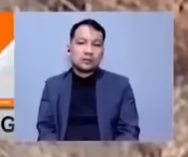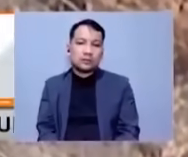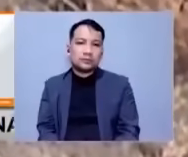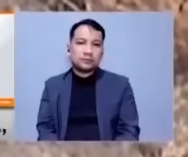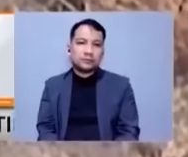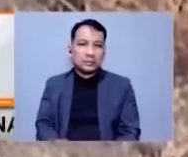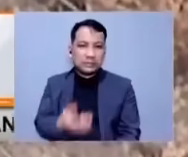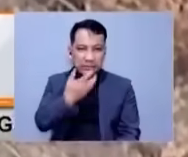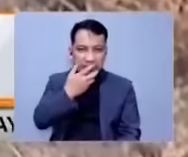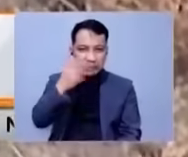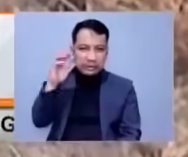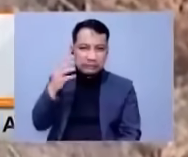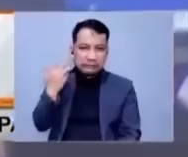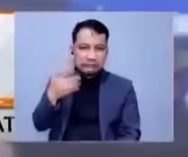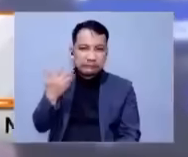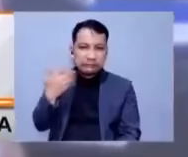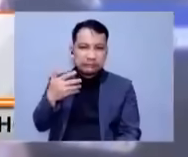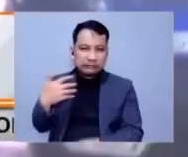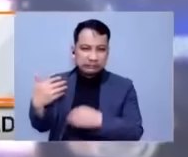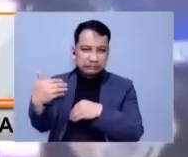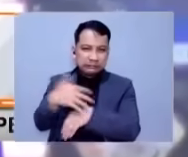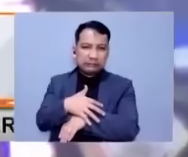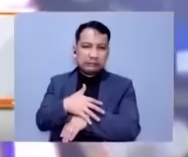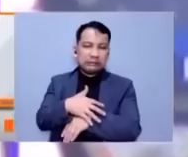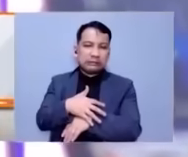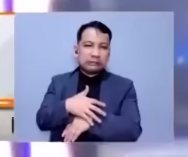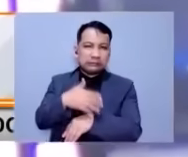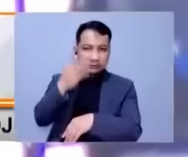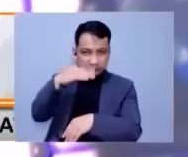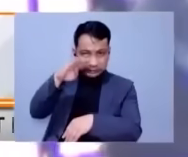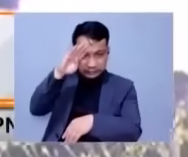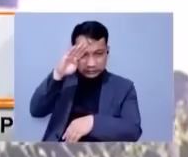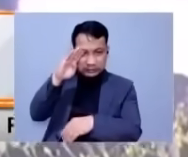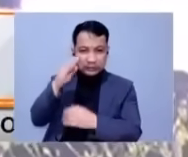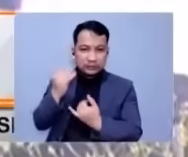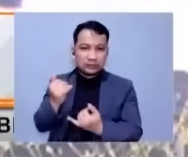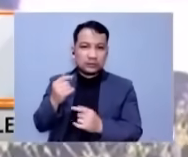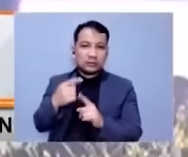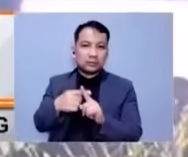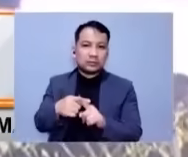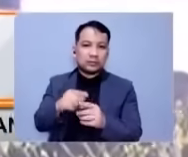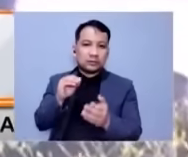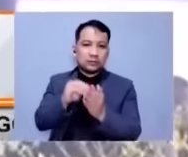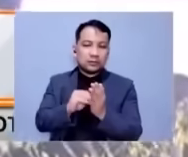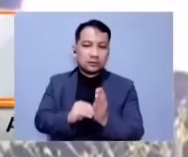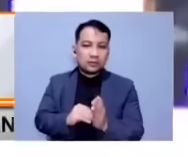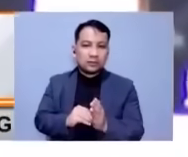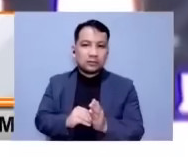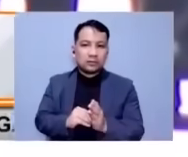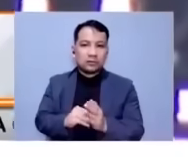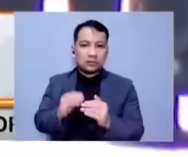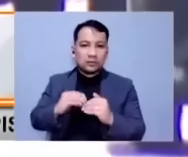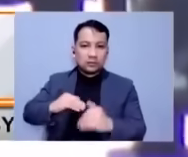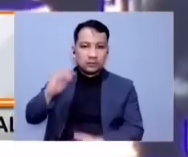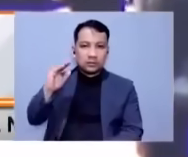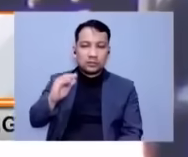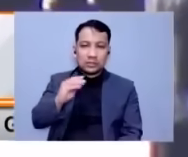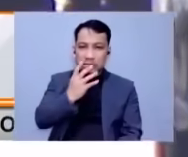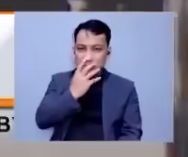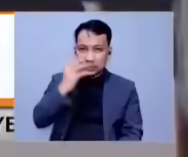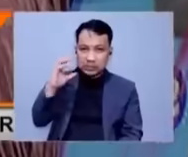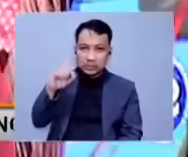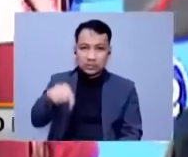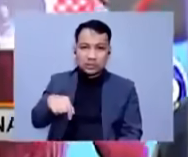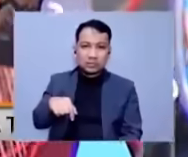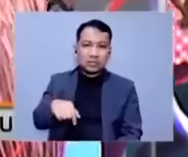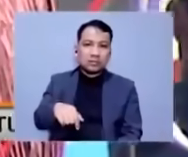Ramdam na ramdam sa balat ang matinding init sa Cavite. Ngayong araw, naitala sa probinsya ang pinakamataas na heat index sa bansa